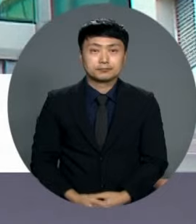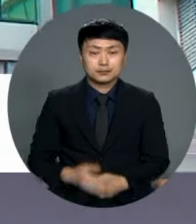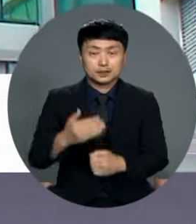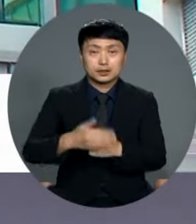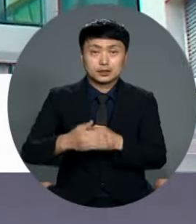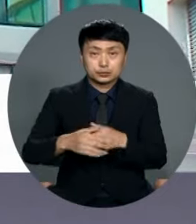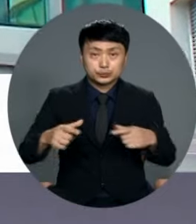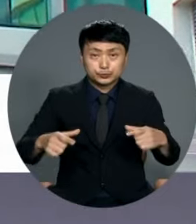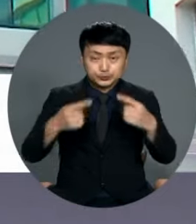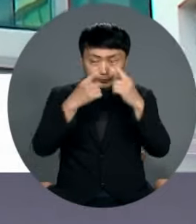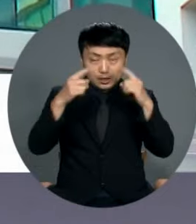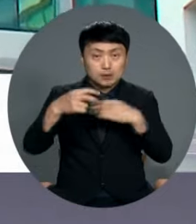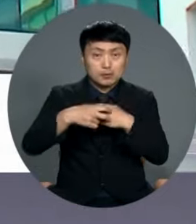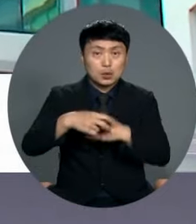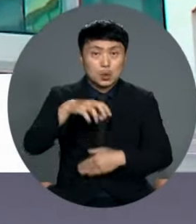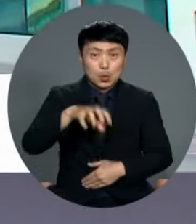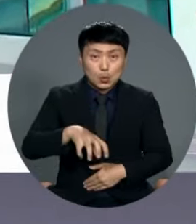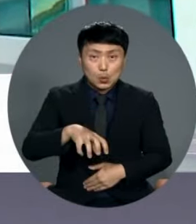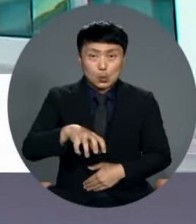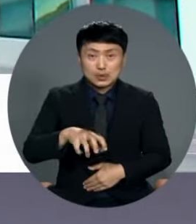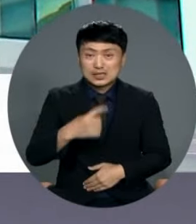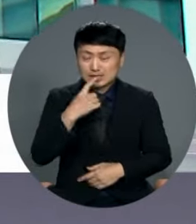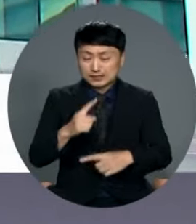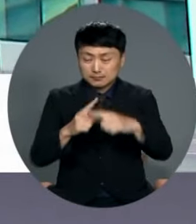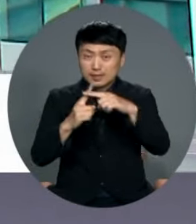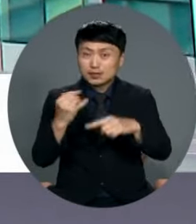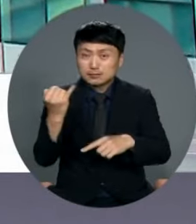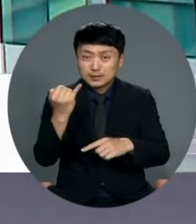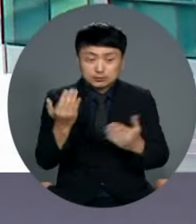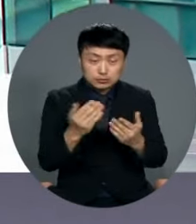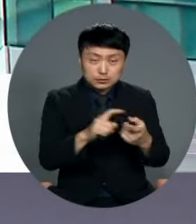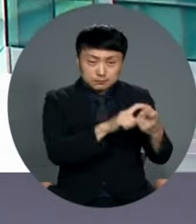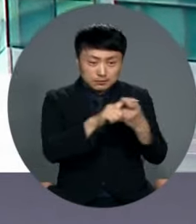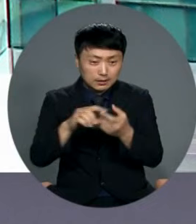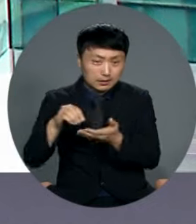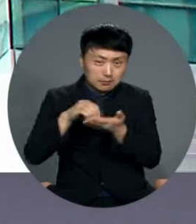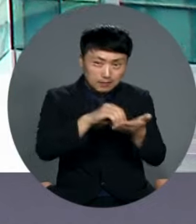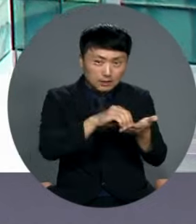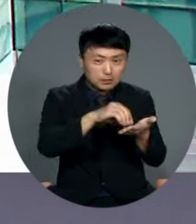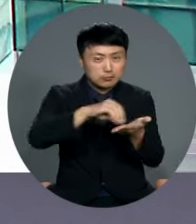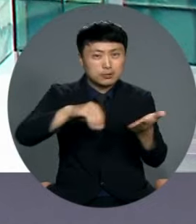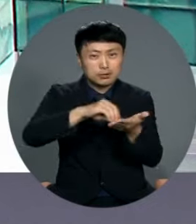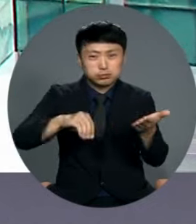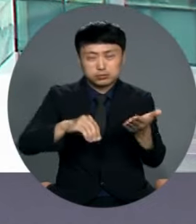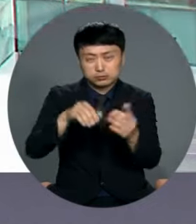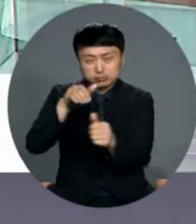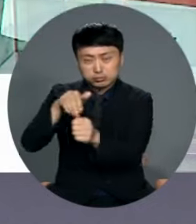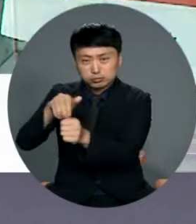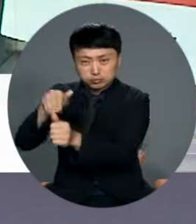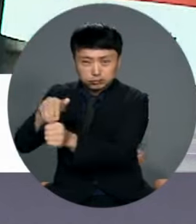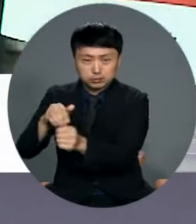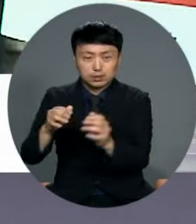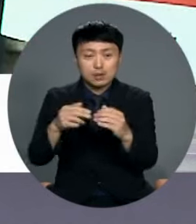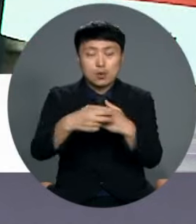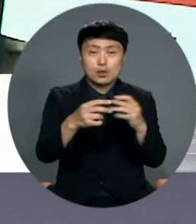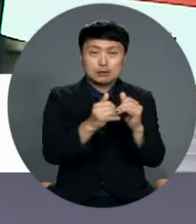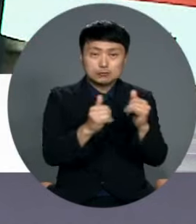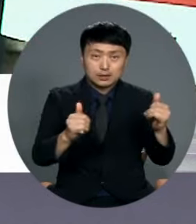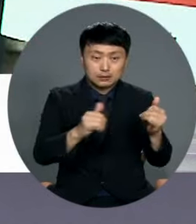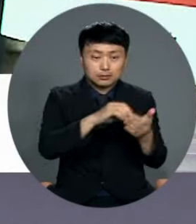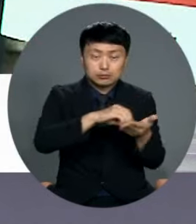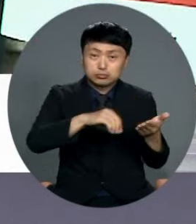대구의 한 대학병원이 간호사들에게 노조 탈퇴를 강요하고 있다는 주장이 제기됐습니다. 전공의 사태 이후 의료